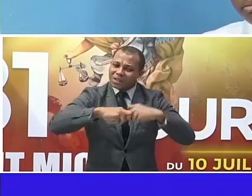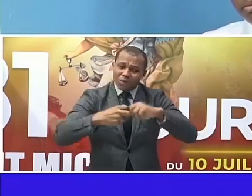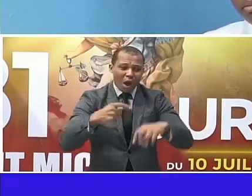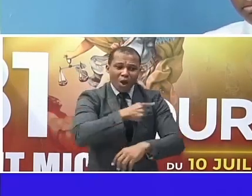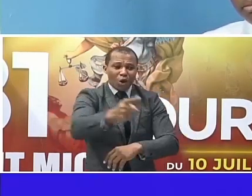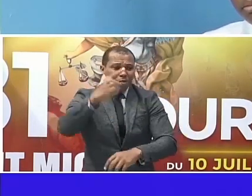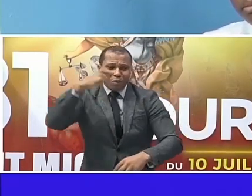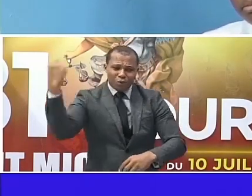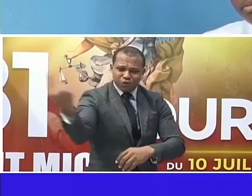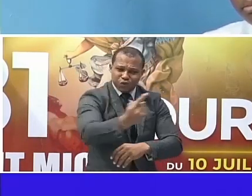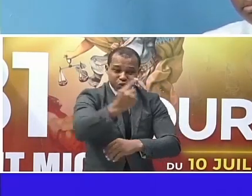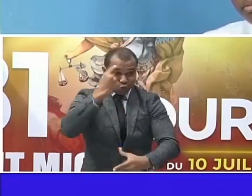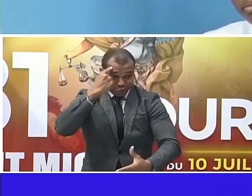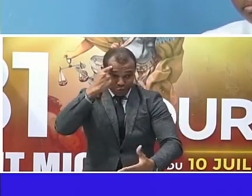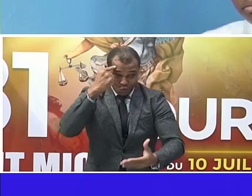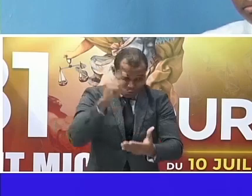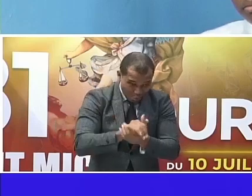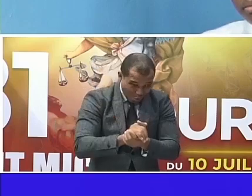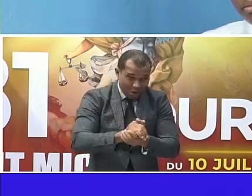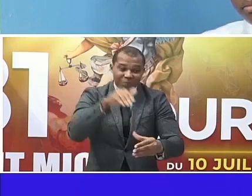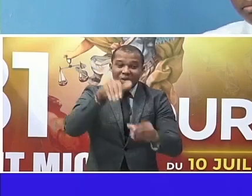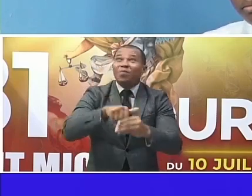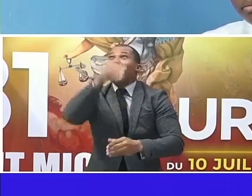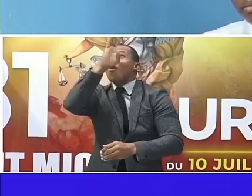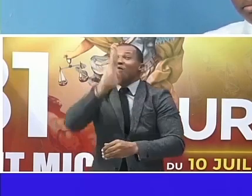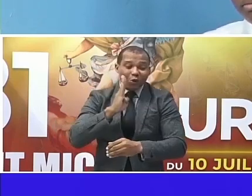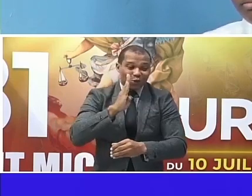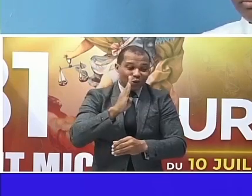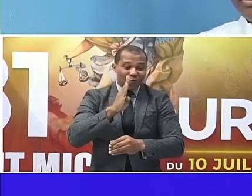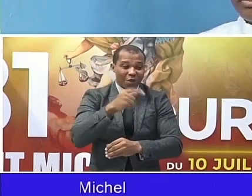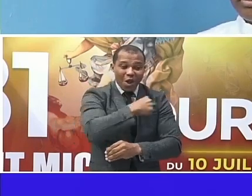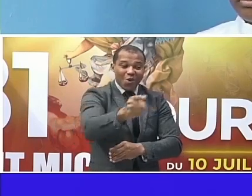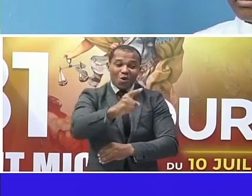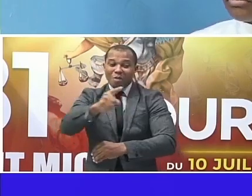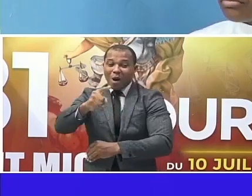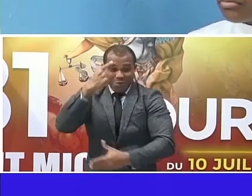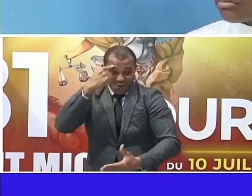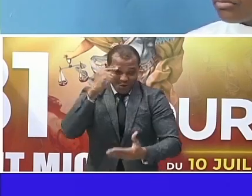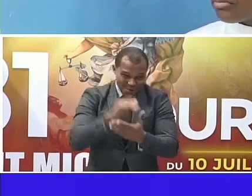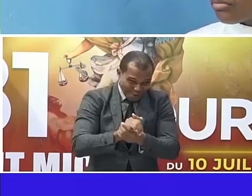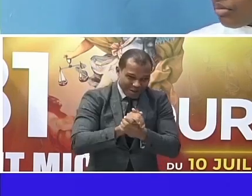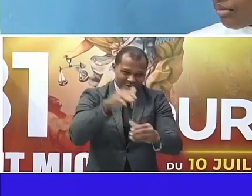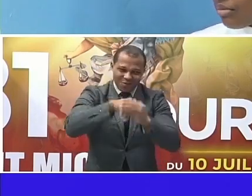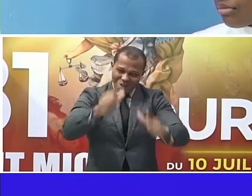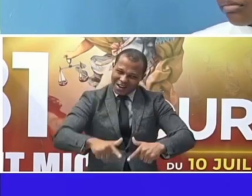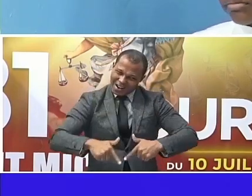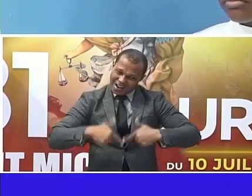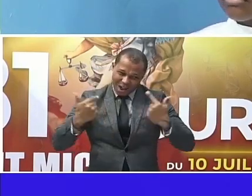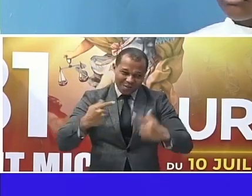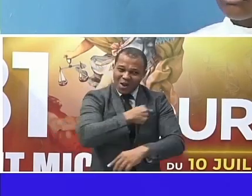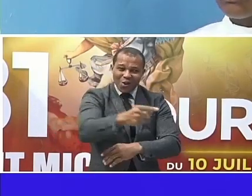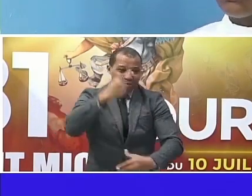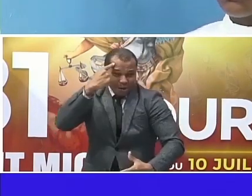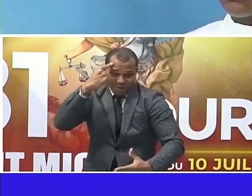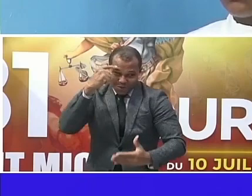vie, quoi dans l'espérance. Je dis à ce quatrième